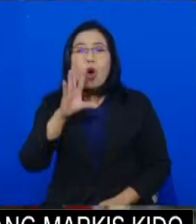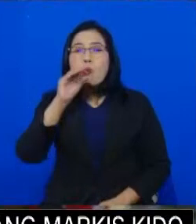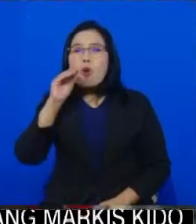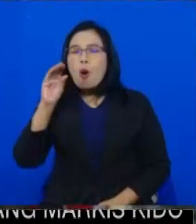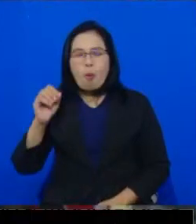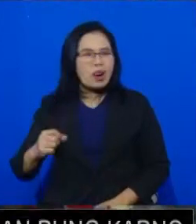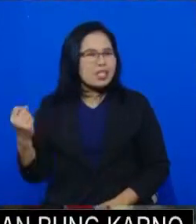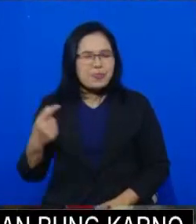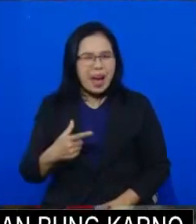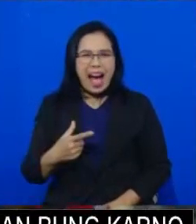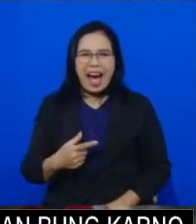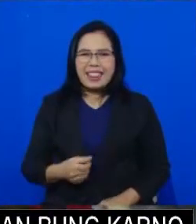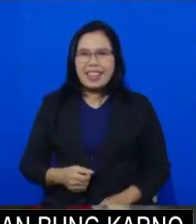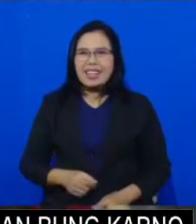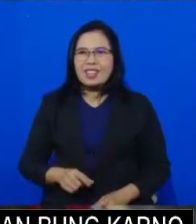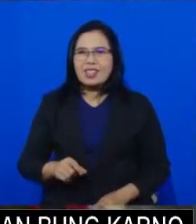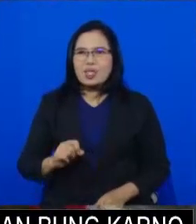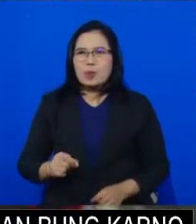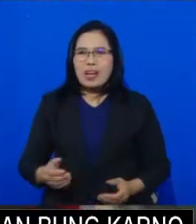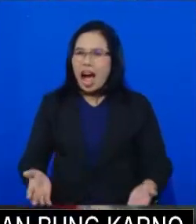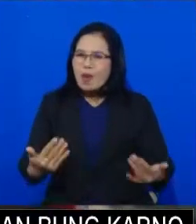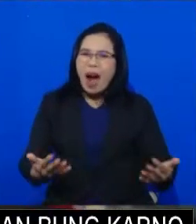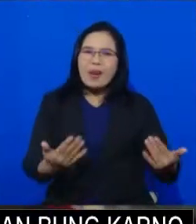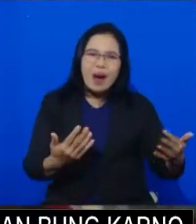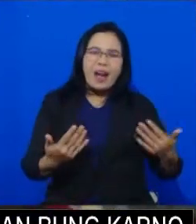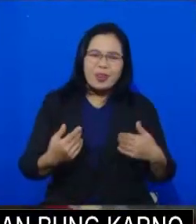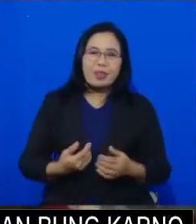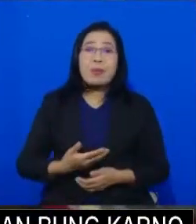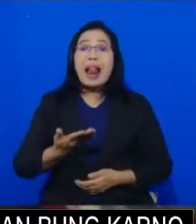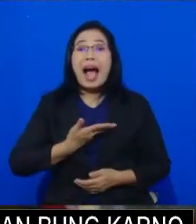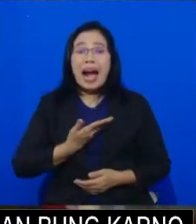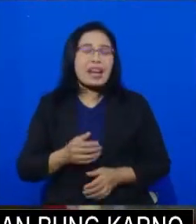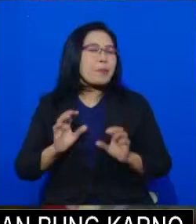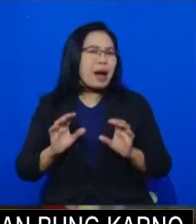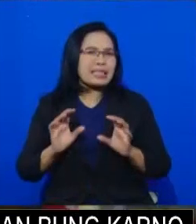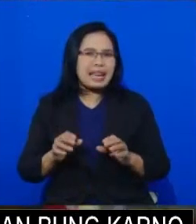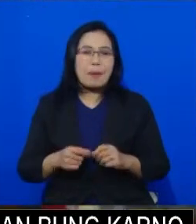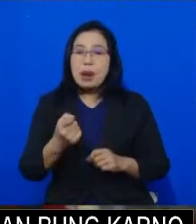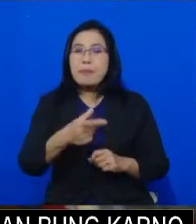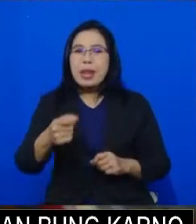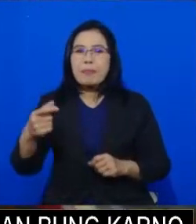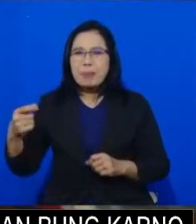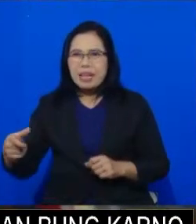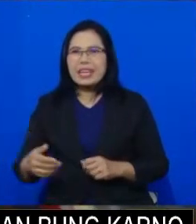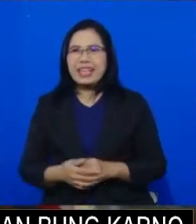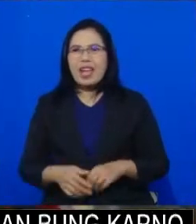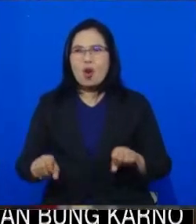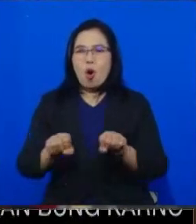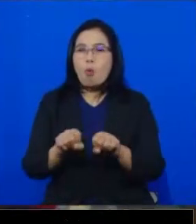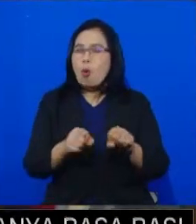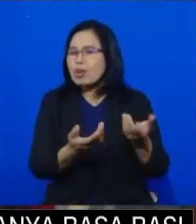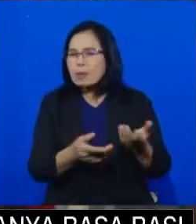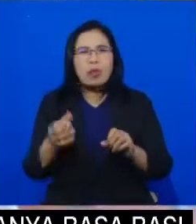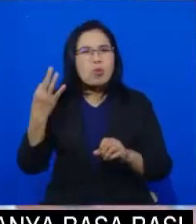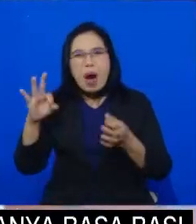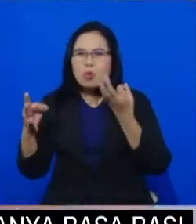terus-terusan bikin aus. Ayo, di check out. Ini model terbaru. Ini juga ya, Kak, ya. Model terbaru. Ayo, Rp171.000 aja